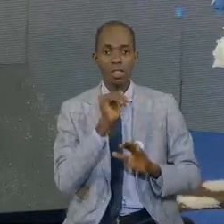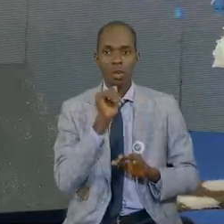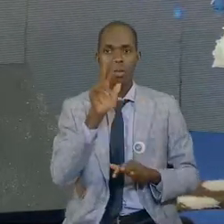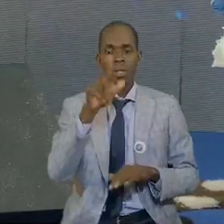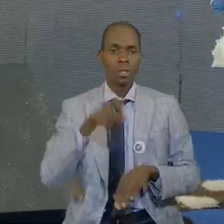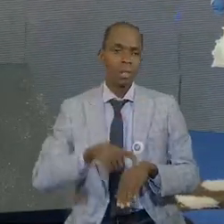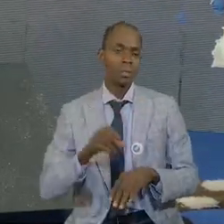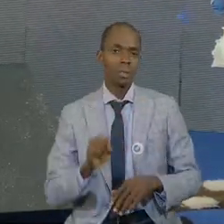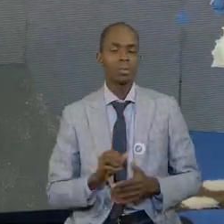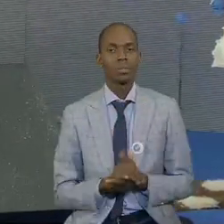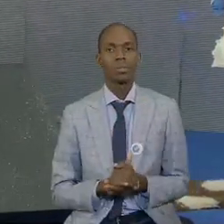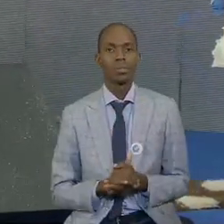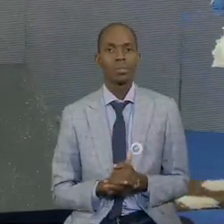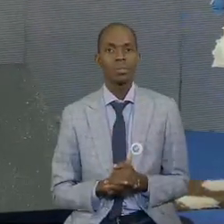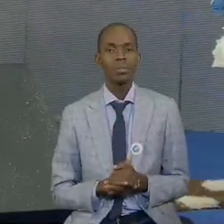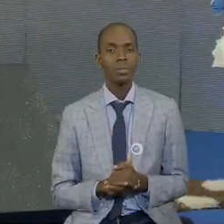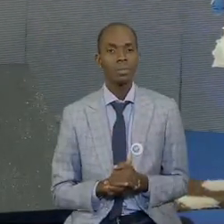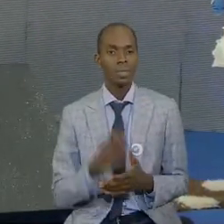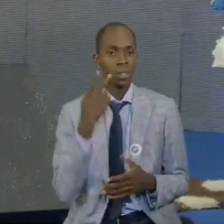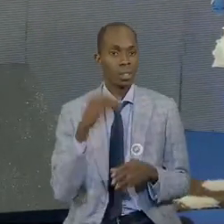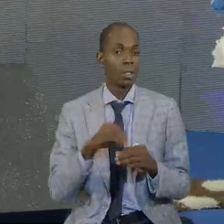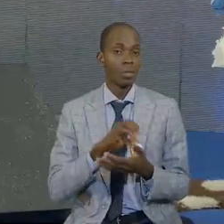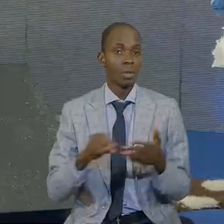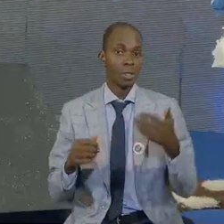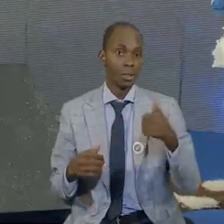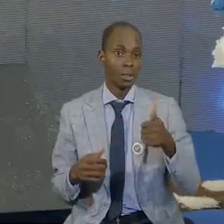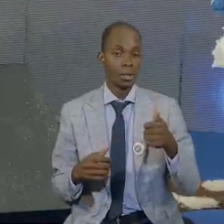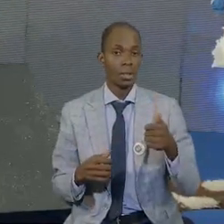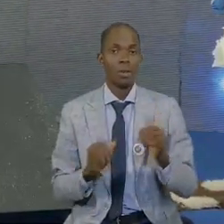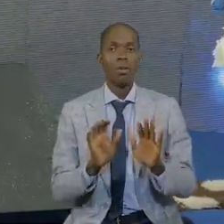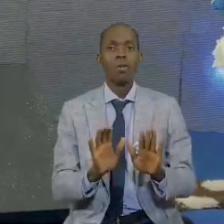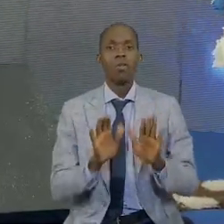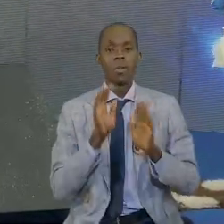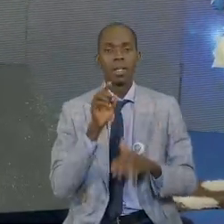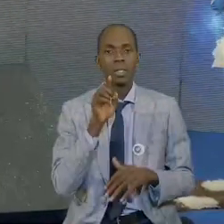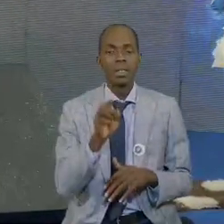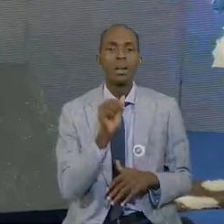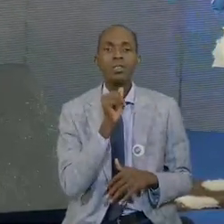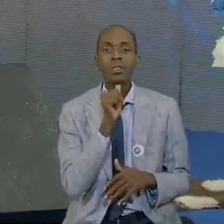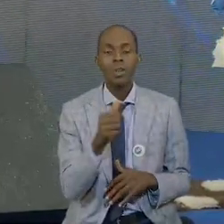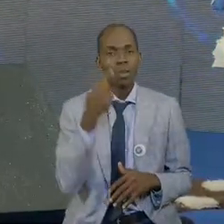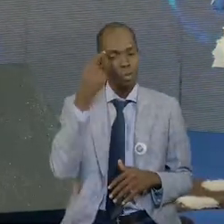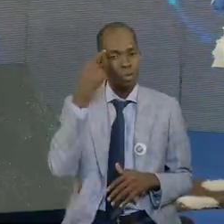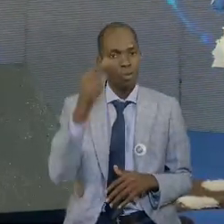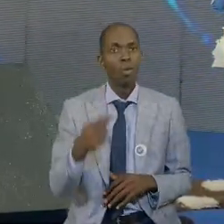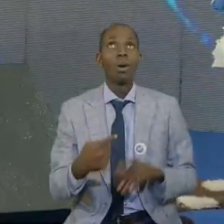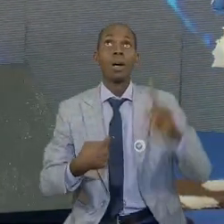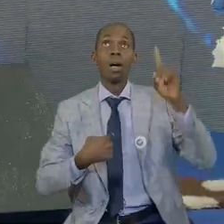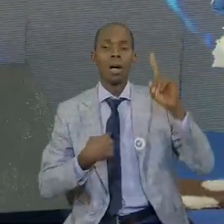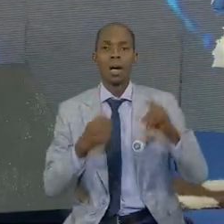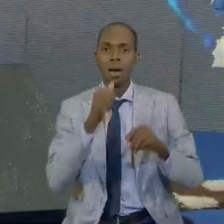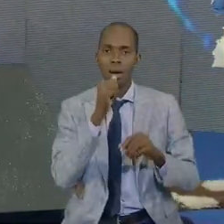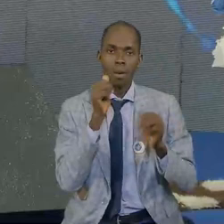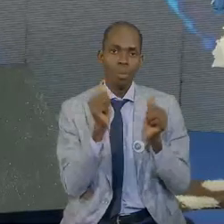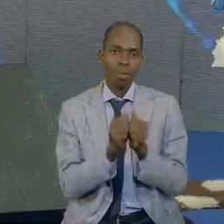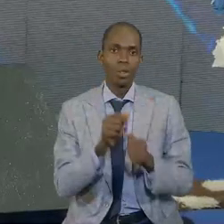trois fois. Look at verse 10. Verset 10. Fear thou not, for I am with thee. Ne crains